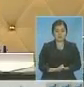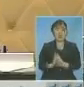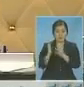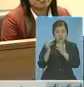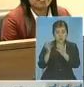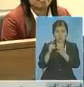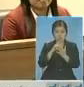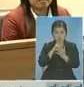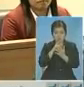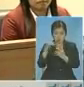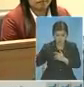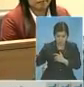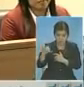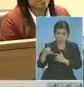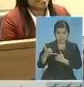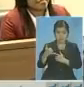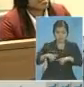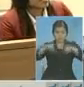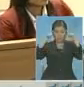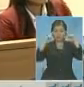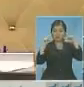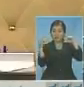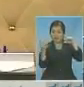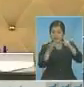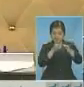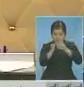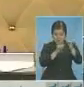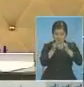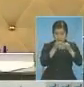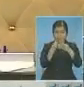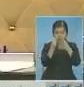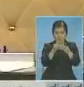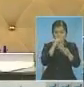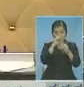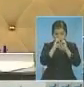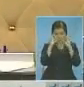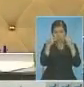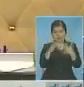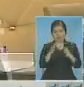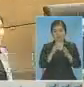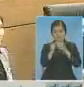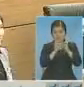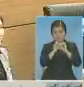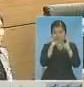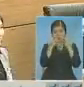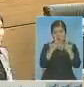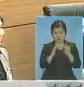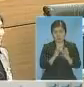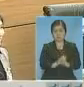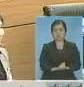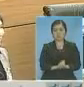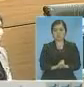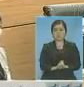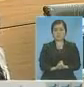อท่านอยู่ท่านเดินเข้ามาผมก็รอฟังให้ท่านมีโอกาสได้ตั้งตัวและชี้แจงเพราะว่าชัดเจนแล้วครับชัดเจนแล้วให้